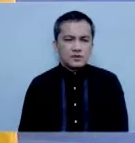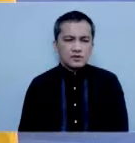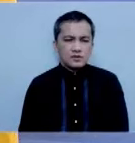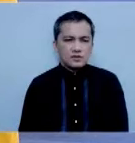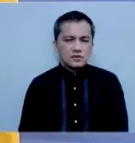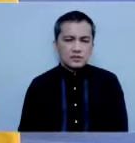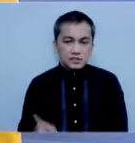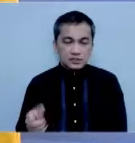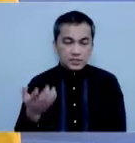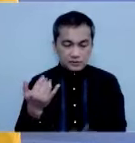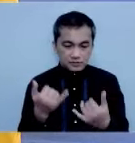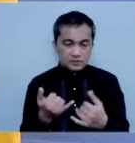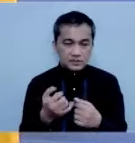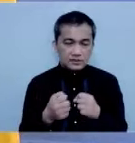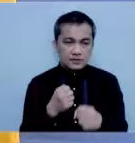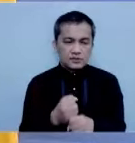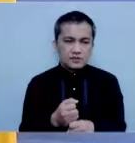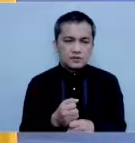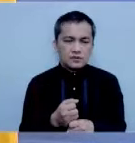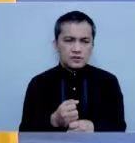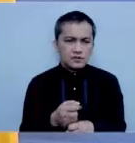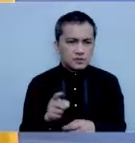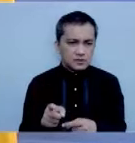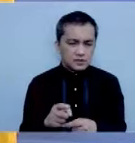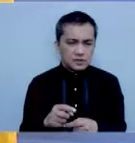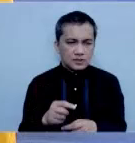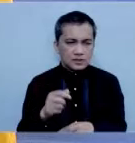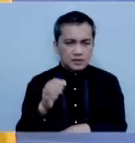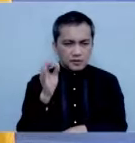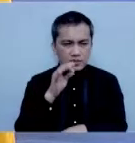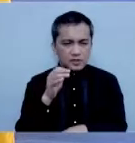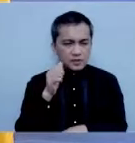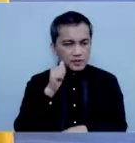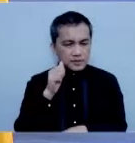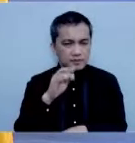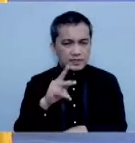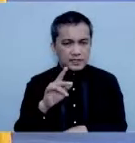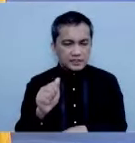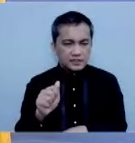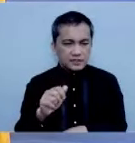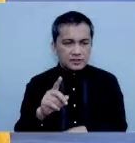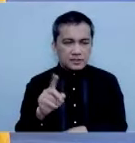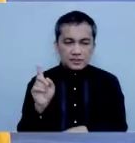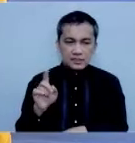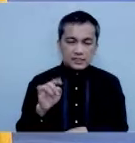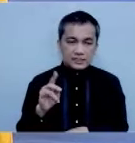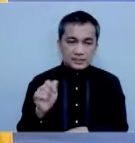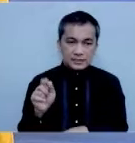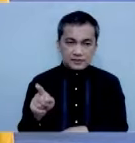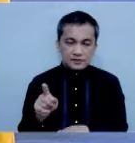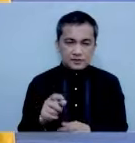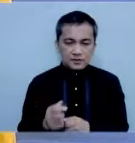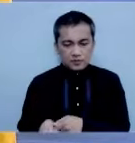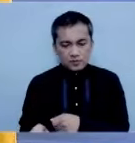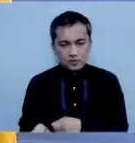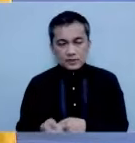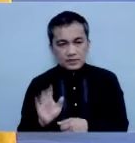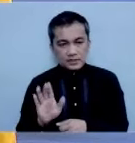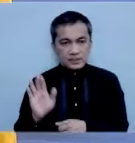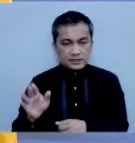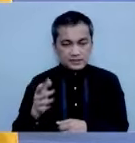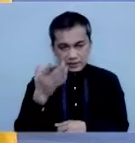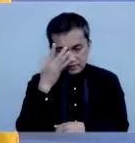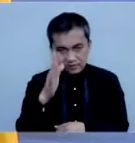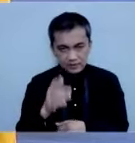nga, dalawang Pinoy Pride na sina Bianca Pagdanganan at Dottie Ardina ang humampas ng kanilang galing sa